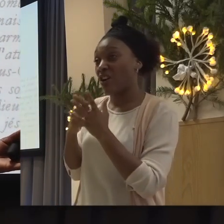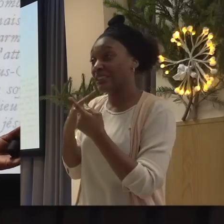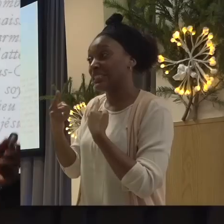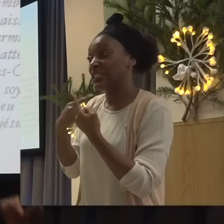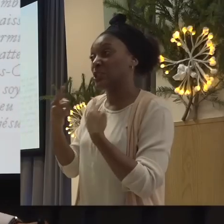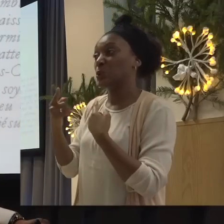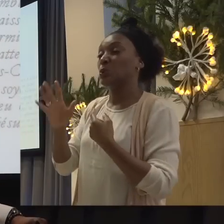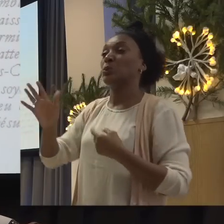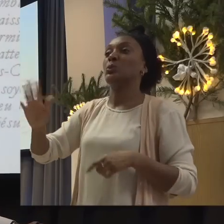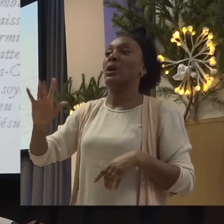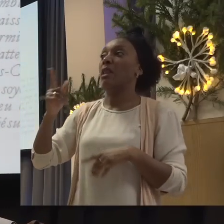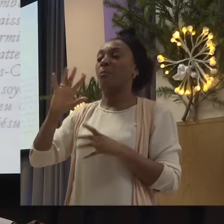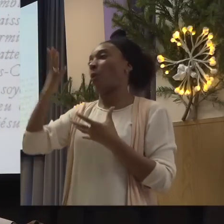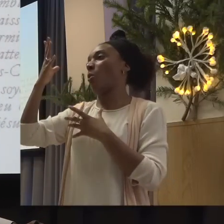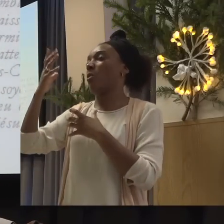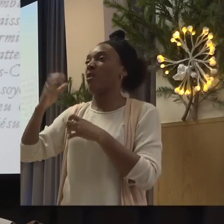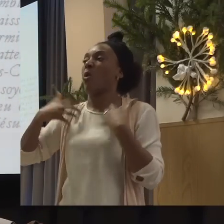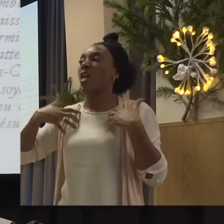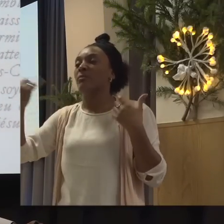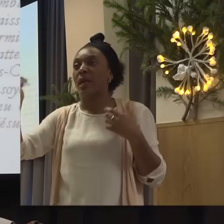d'éviter d'aller sur ce terrain avec lui.